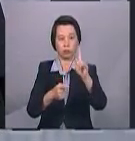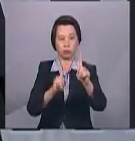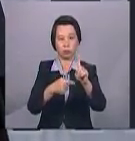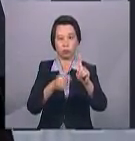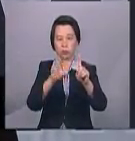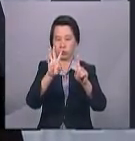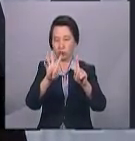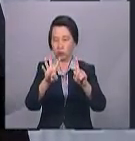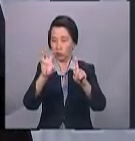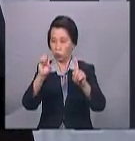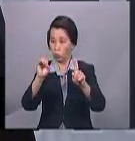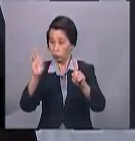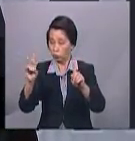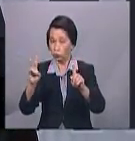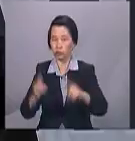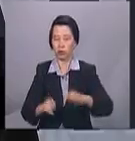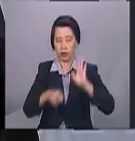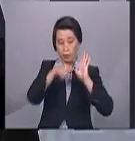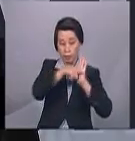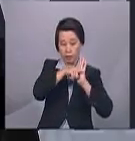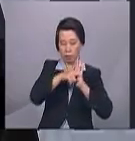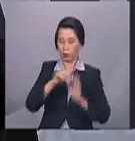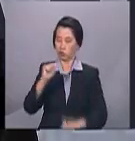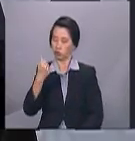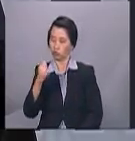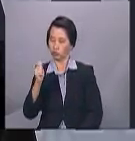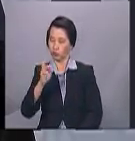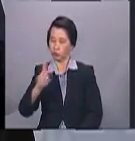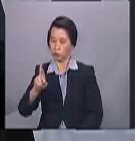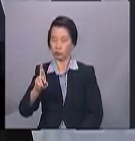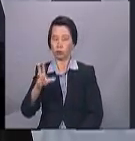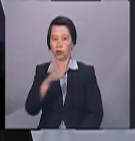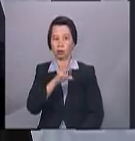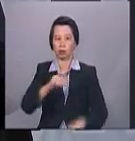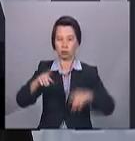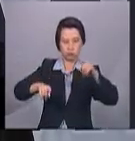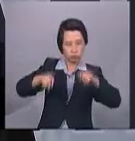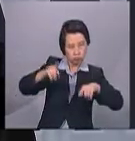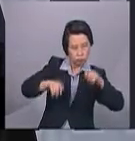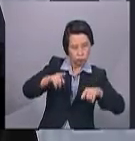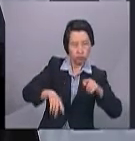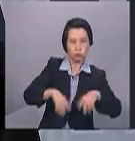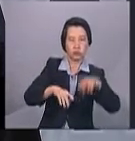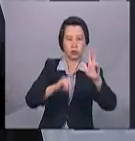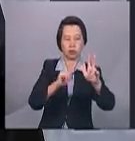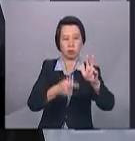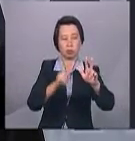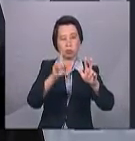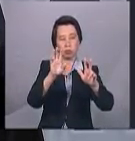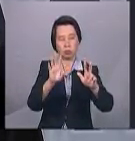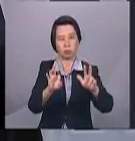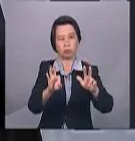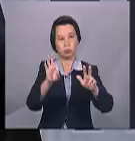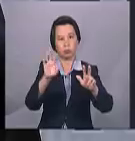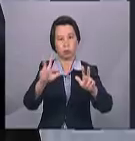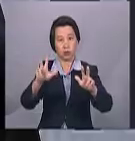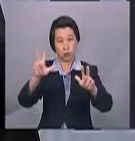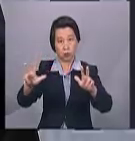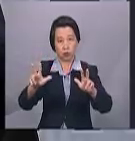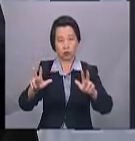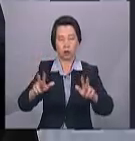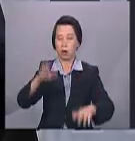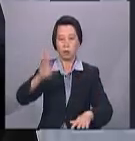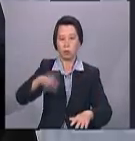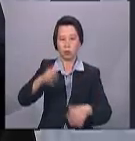1,407, kes negatif ialah 10,000 dan pending ada 3,973. Dan masih belum